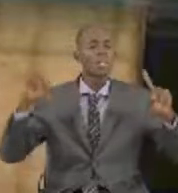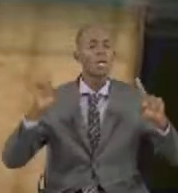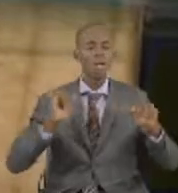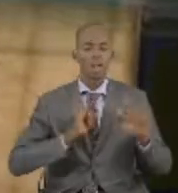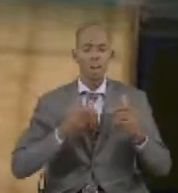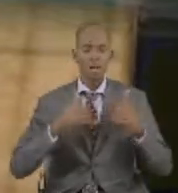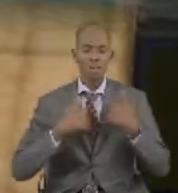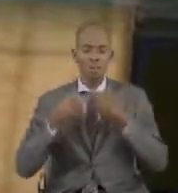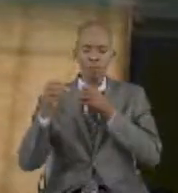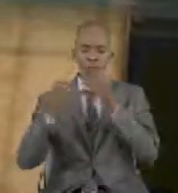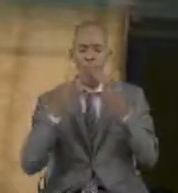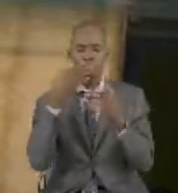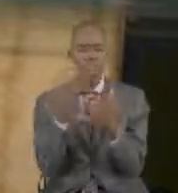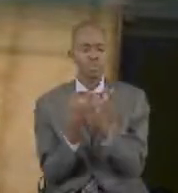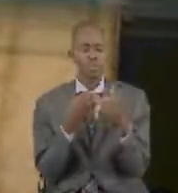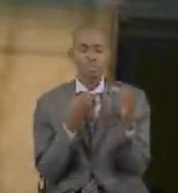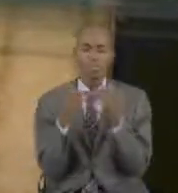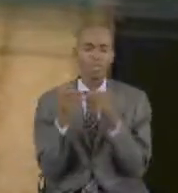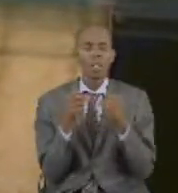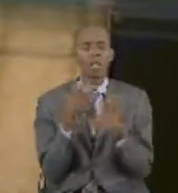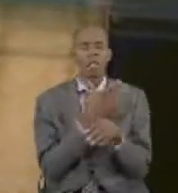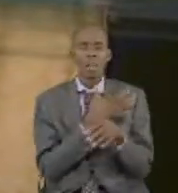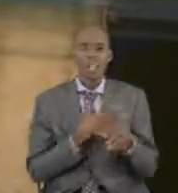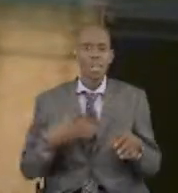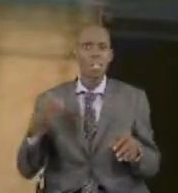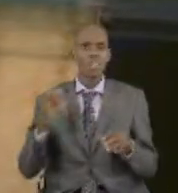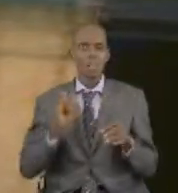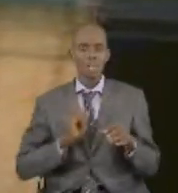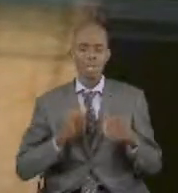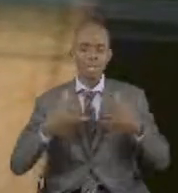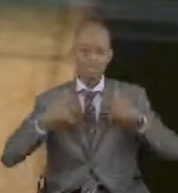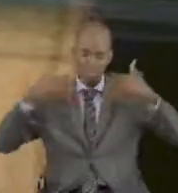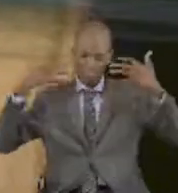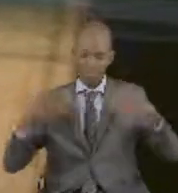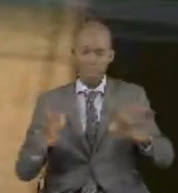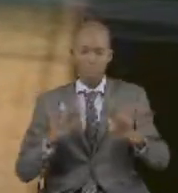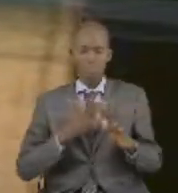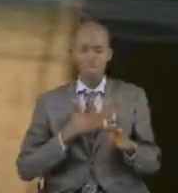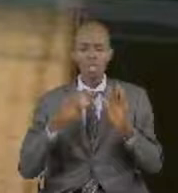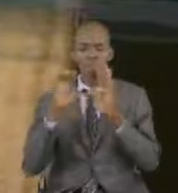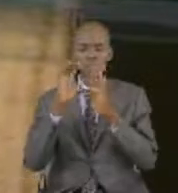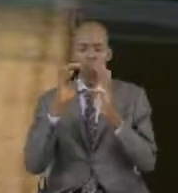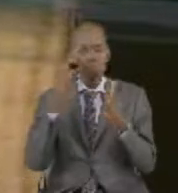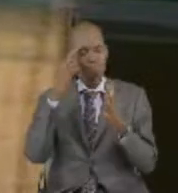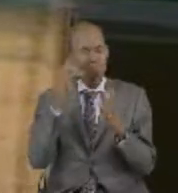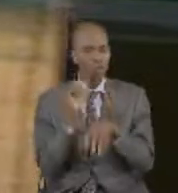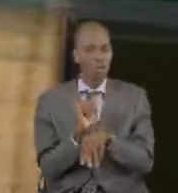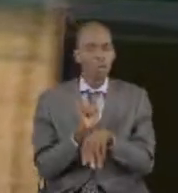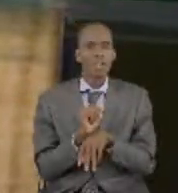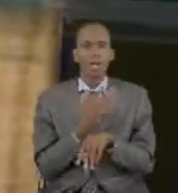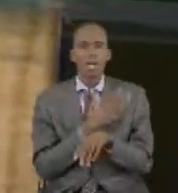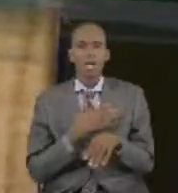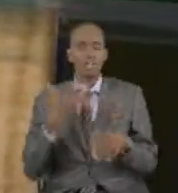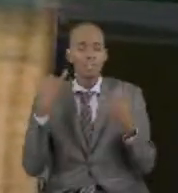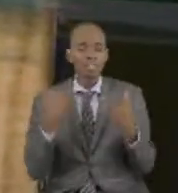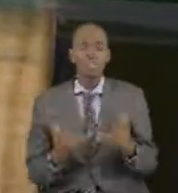Où il dit, j'ai combattu le bon combat. Il a déclaré, j'ai achevé la course, ma course. Il dit maintenant, la